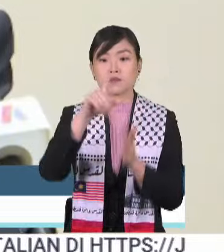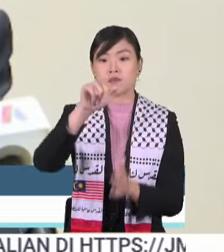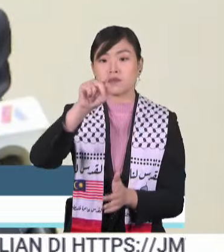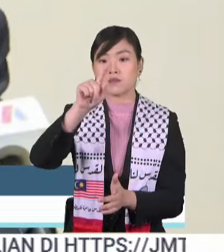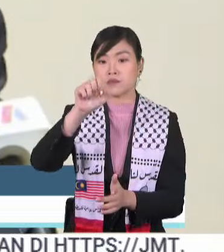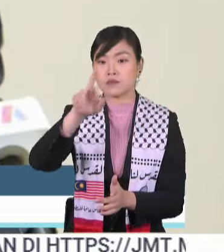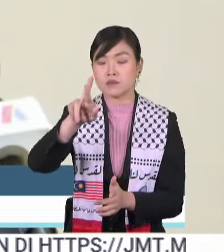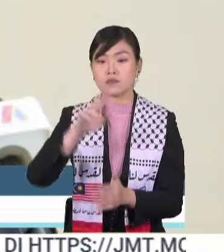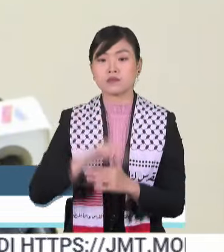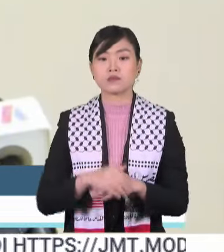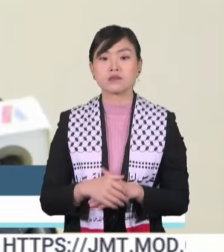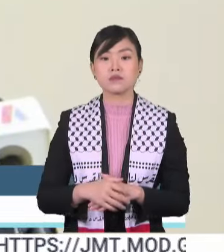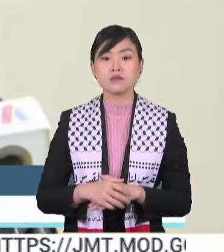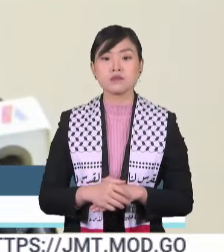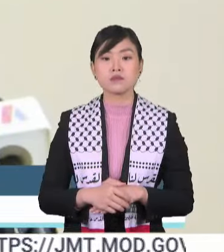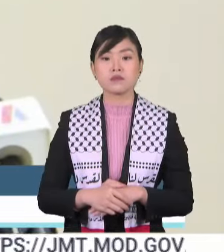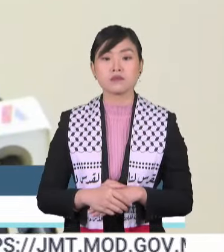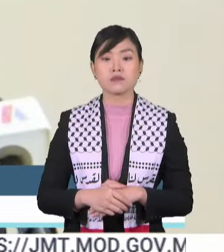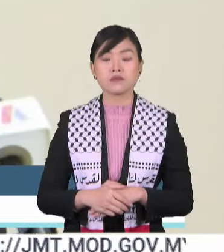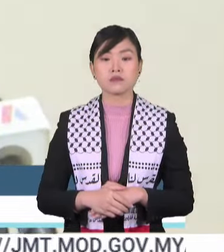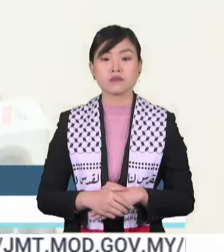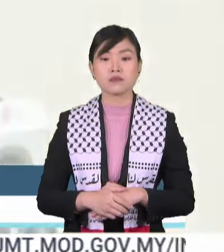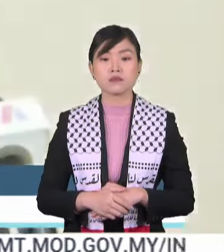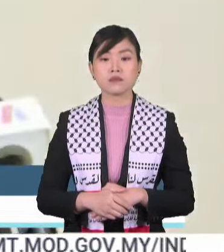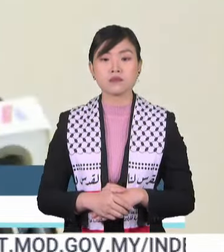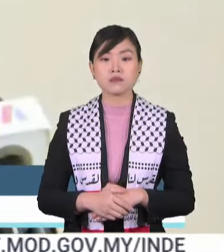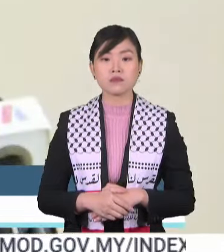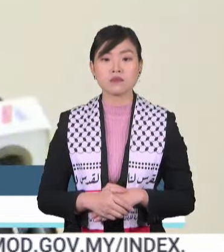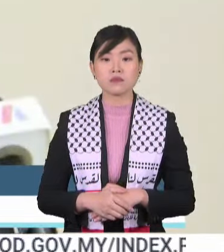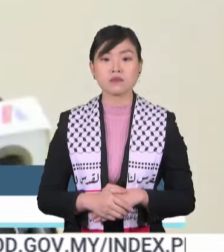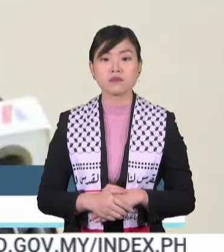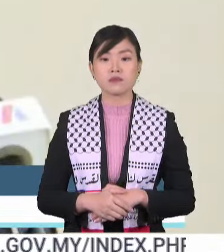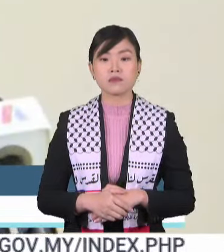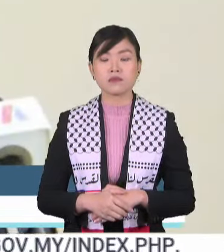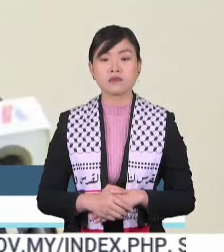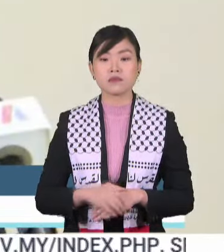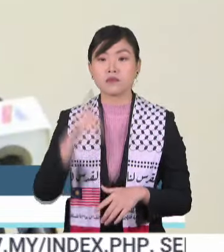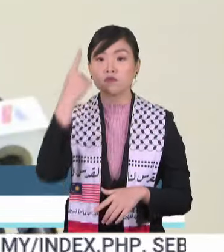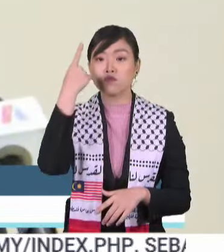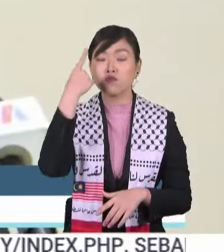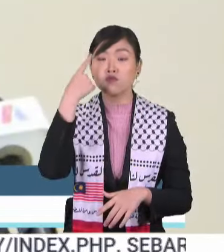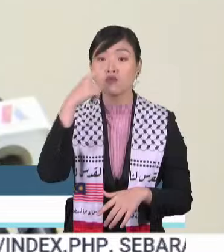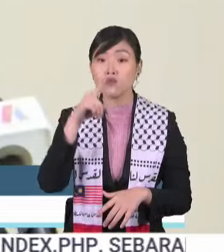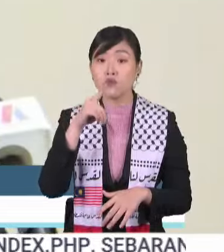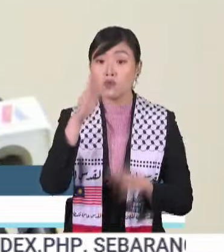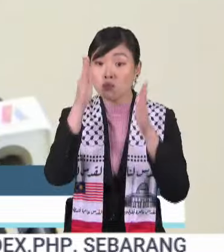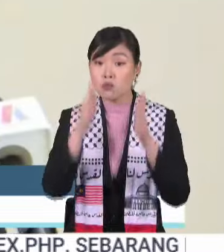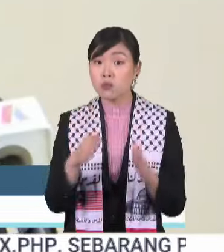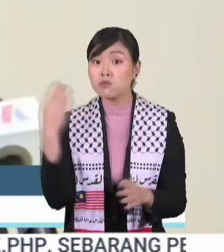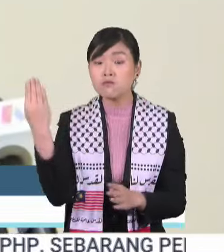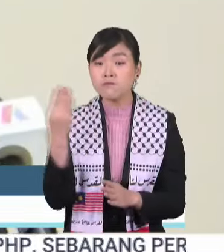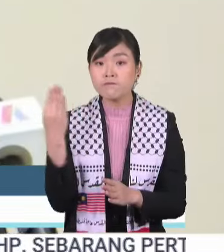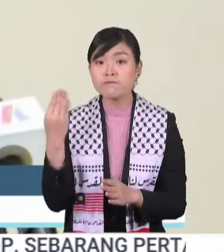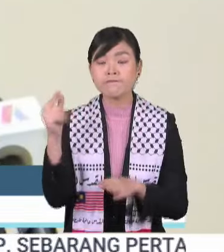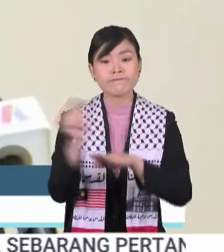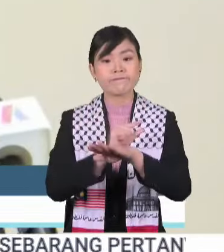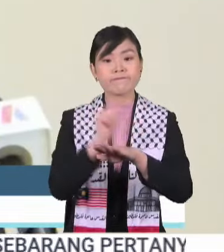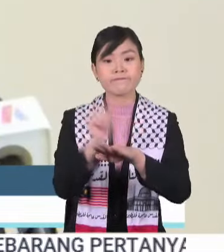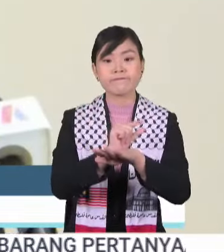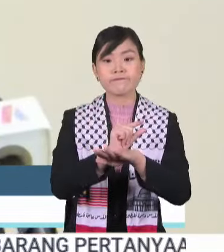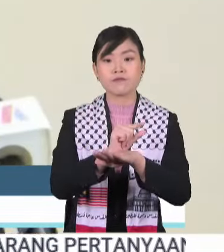r2.70 sehingga r5.40 sebulan bagi pengguna biasa yang menggunakan